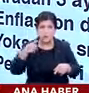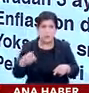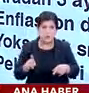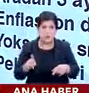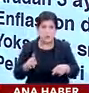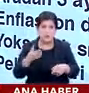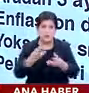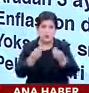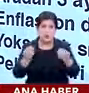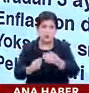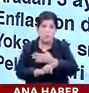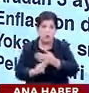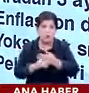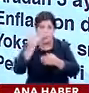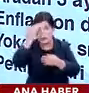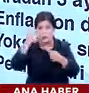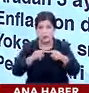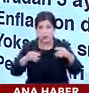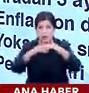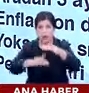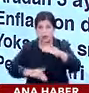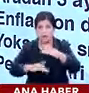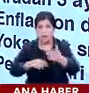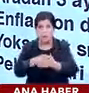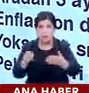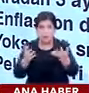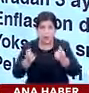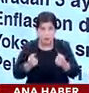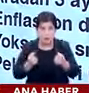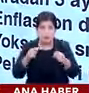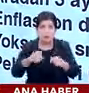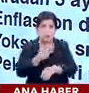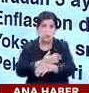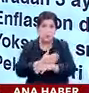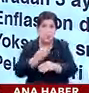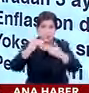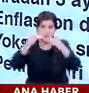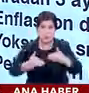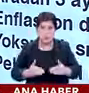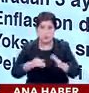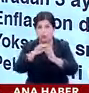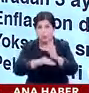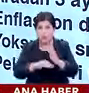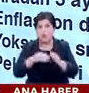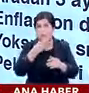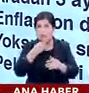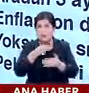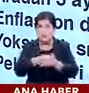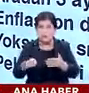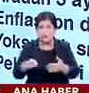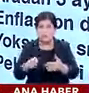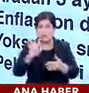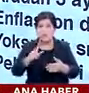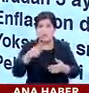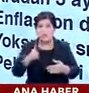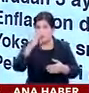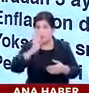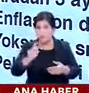birçok memur yoksulluk sınırının altından maaş almakta bu ülkede en düşük memur Emek düşük emekli maaşı